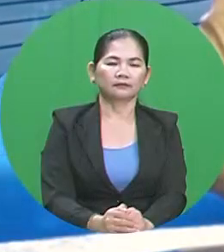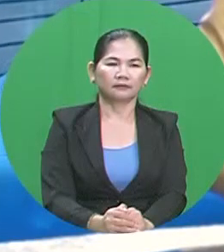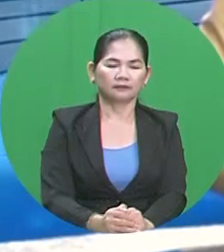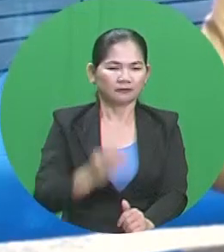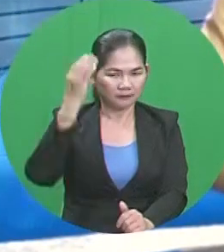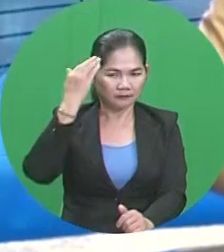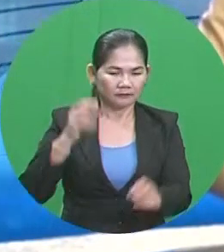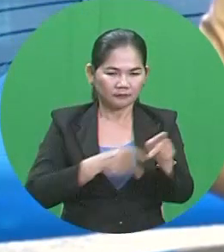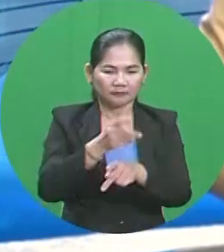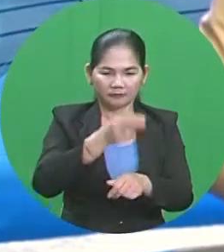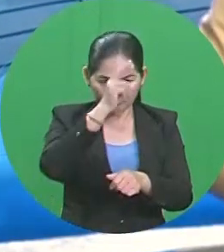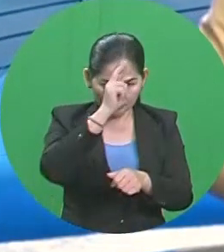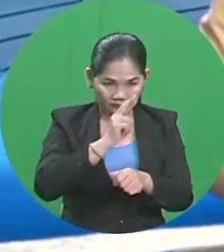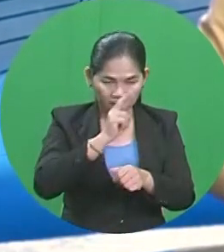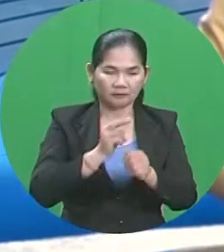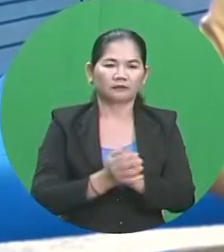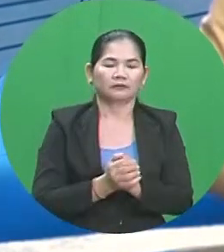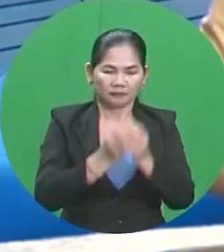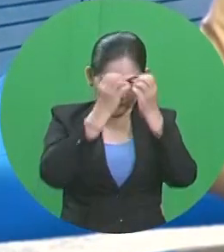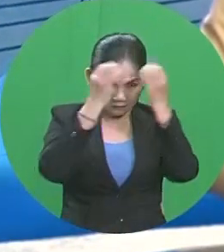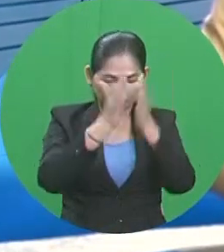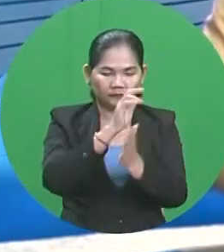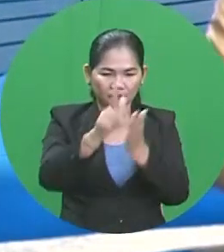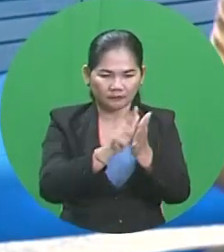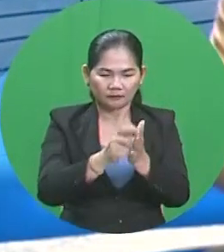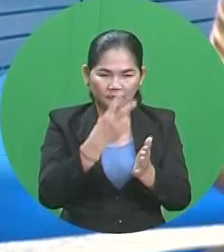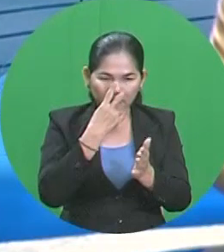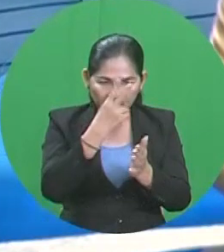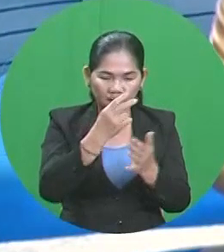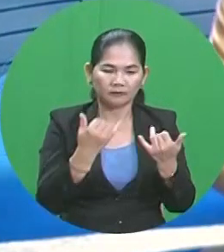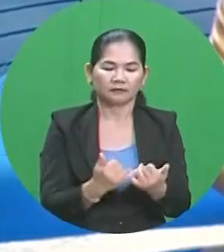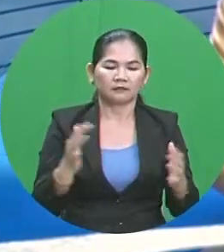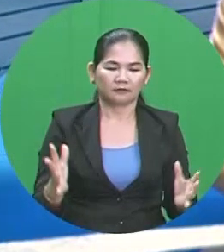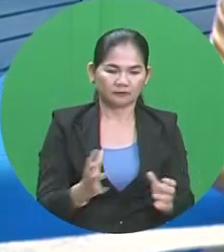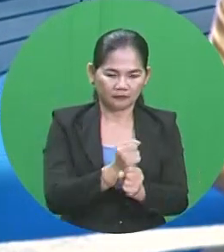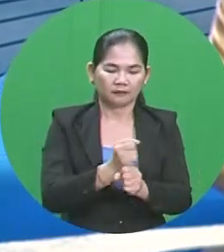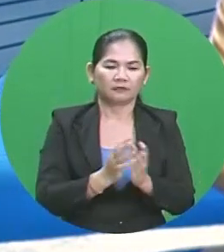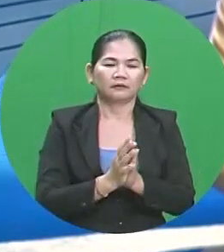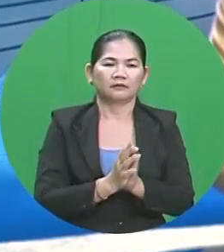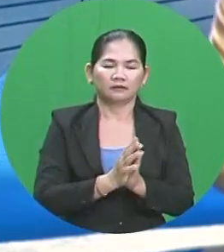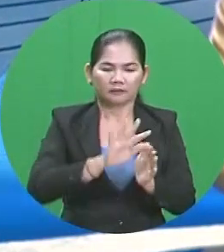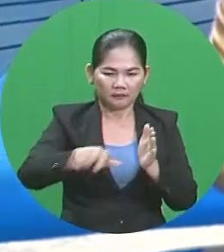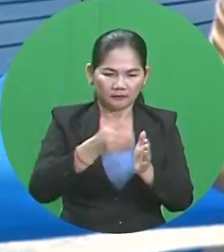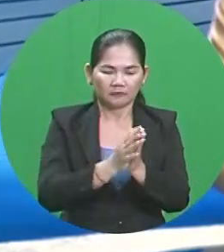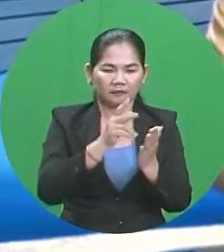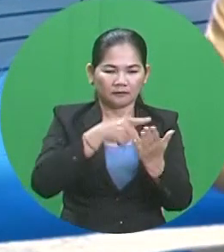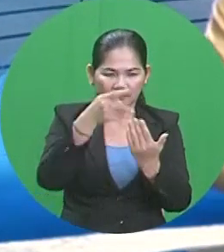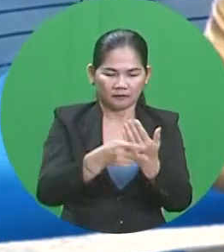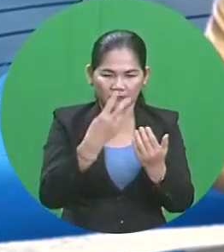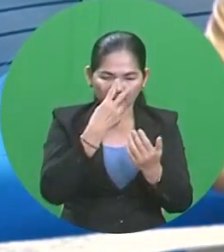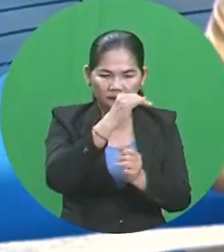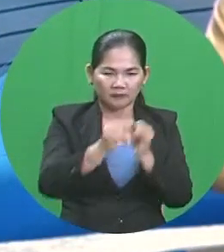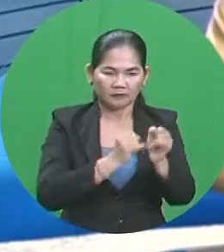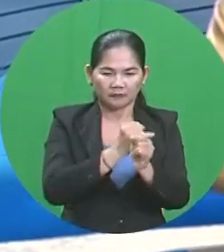លោកលោកស្រីប្រិមត្តទូរទស្សនិកជនជាទីគោរពព័ត៌មានជាតិដែលលោកអ្នកនាងទៅបានទស្សនានៅពេលនេះចប់តែប៉ុណ្ណេះកម្មវិធីបន្តលោកអ្នកបានទស្ស